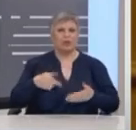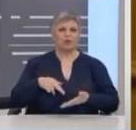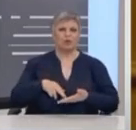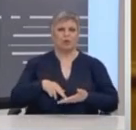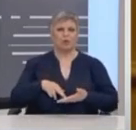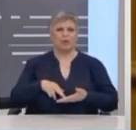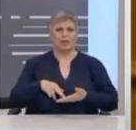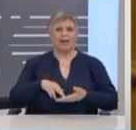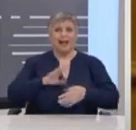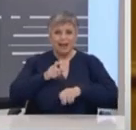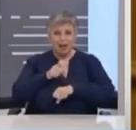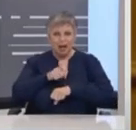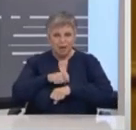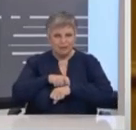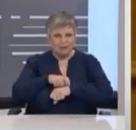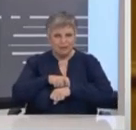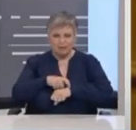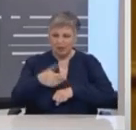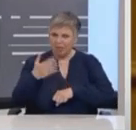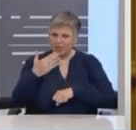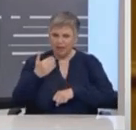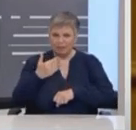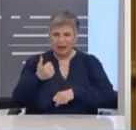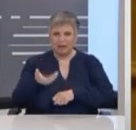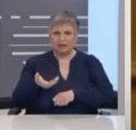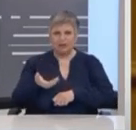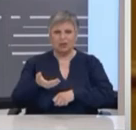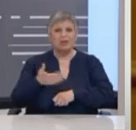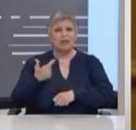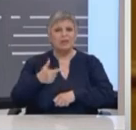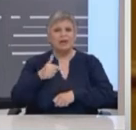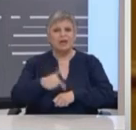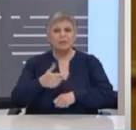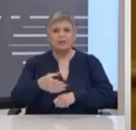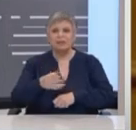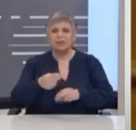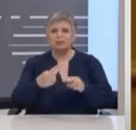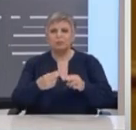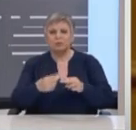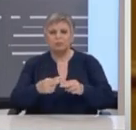που αφορούν το παρόν. Είναι θέματα που αφορούν το μέλλον και με τέτοια ενόραση πρέπει να το αντιμετωπίζουμε.